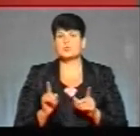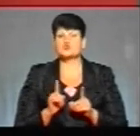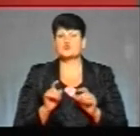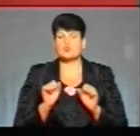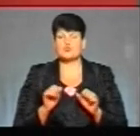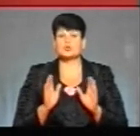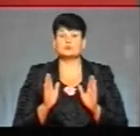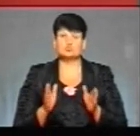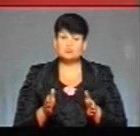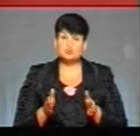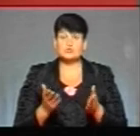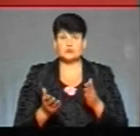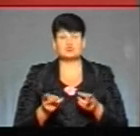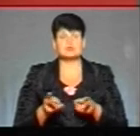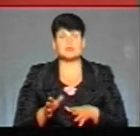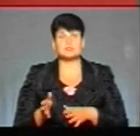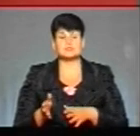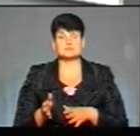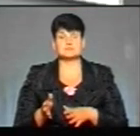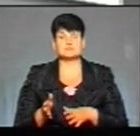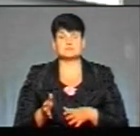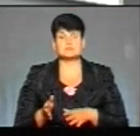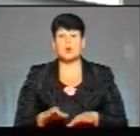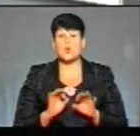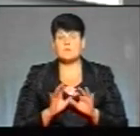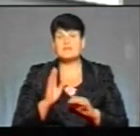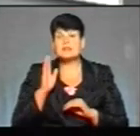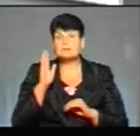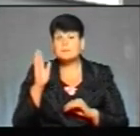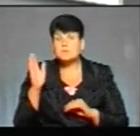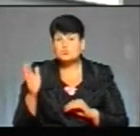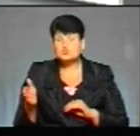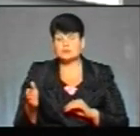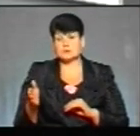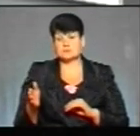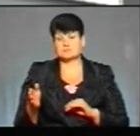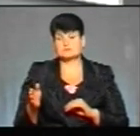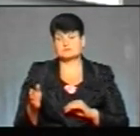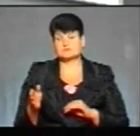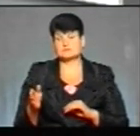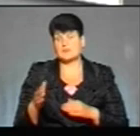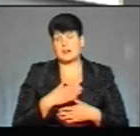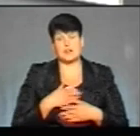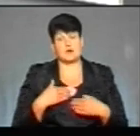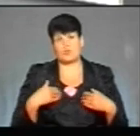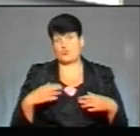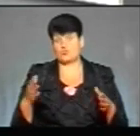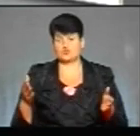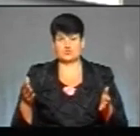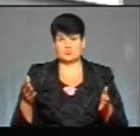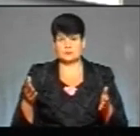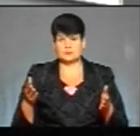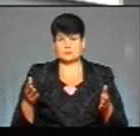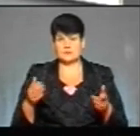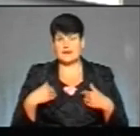бути, якщо так і залишиться? Знову ж таки, коментувати майбутнє я наразі не хочу. Чому? Тому що